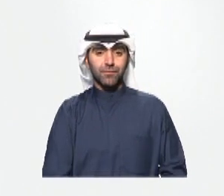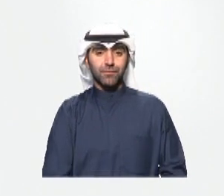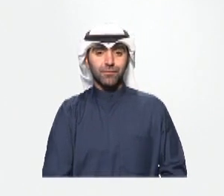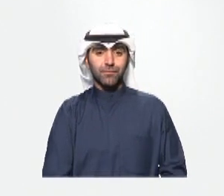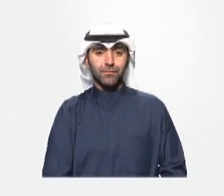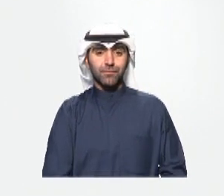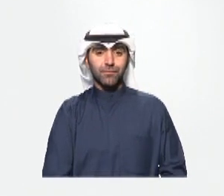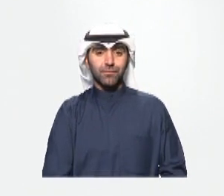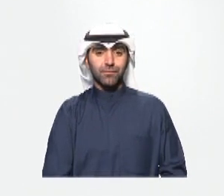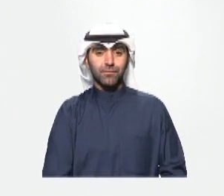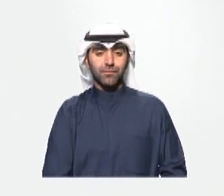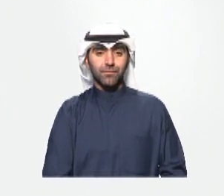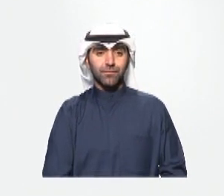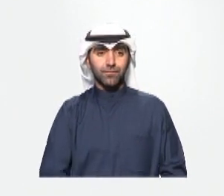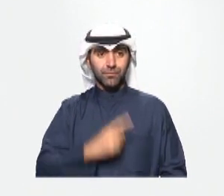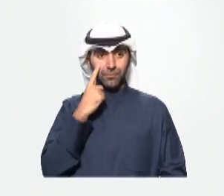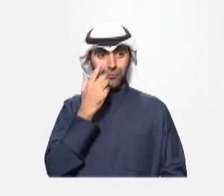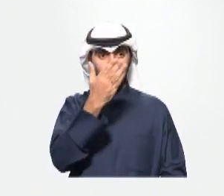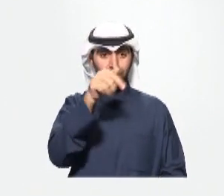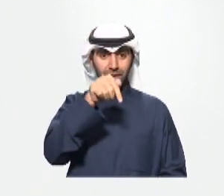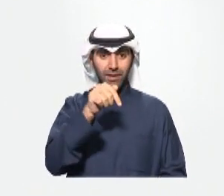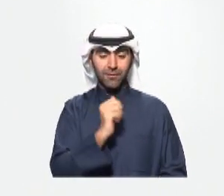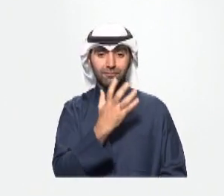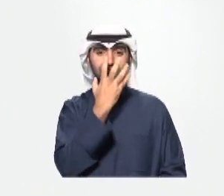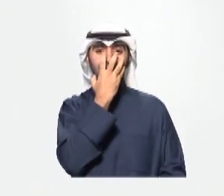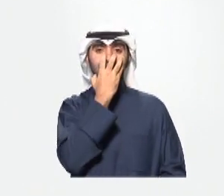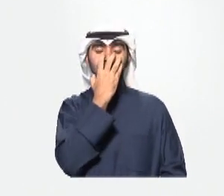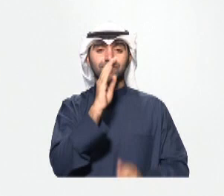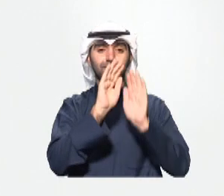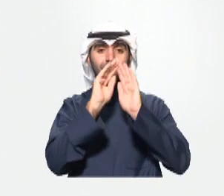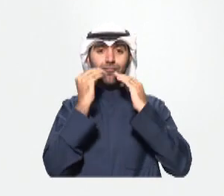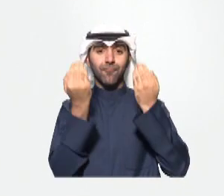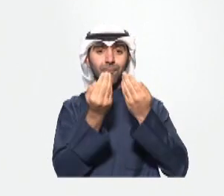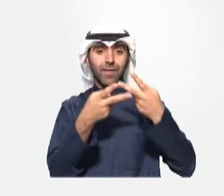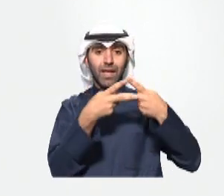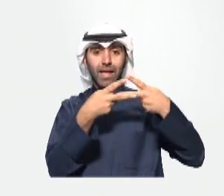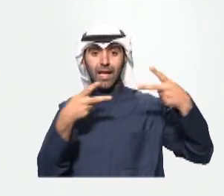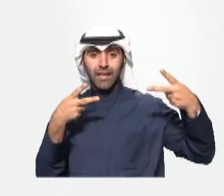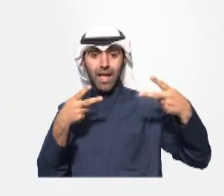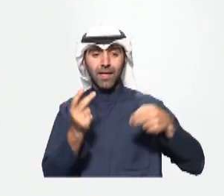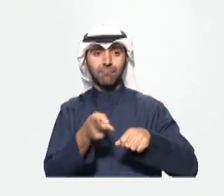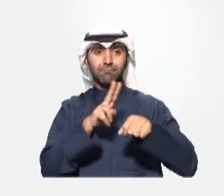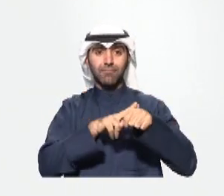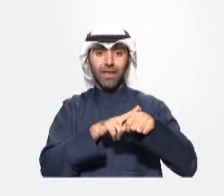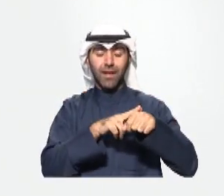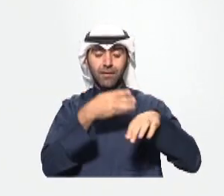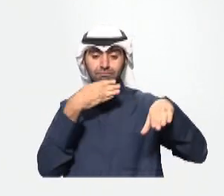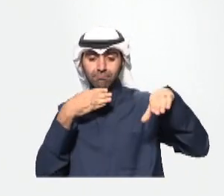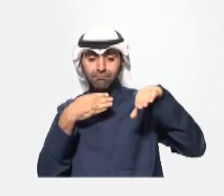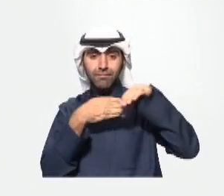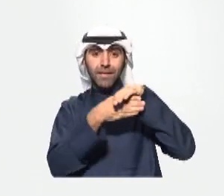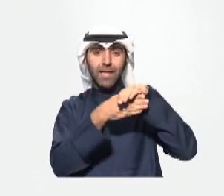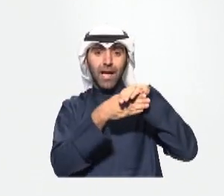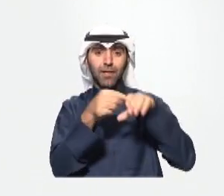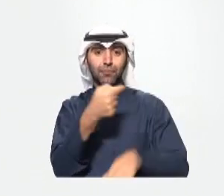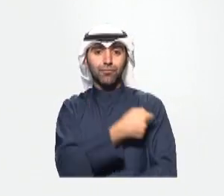بالنسبة لإجمالي الحالات التي تتلقى العلاج وهي الحالات النشطة التي أعلن إصابتها وما زالت قيد الإصابة